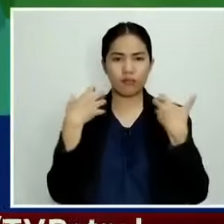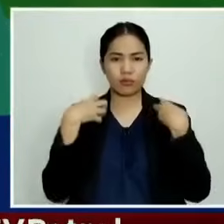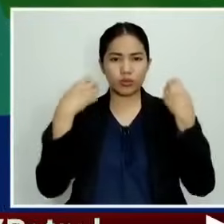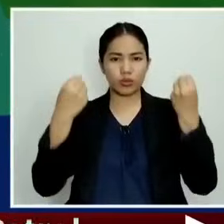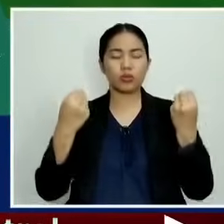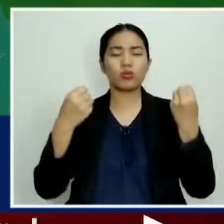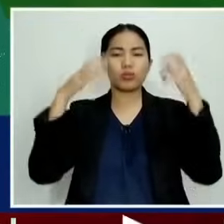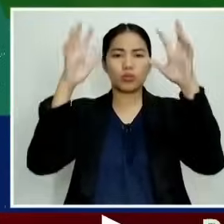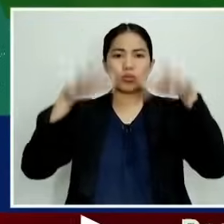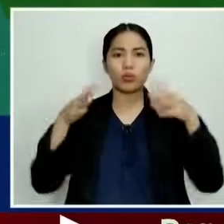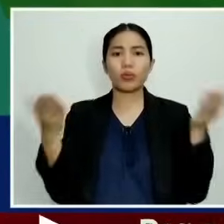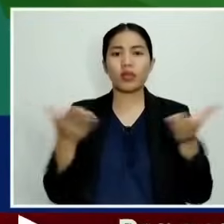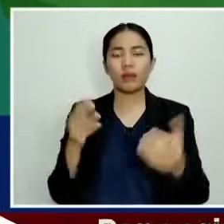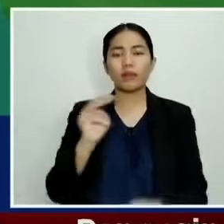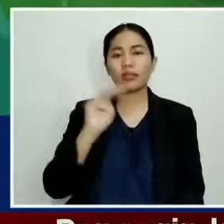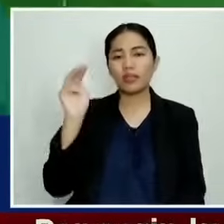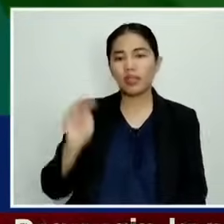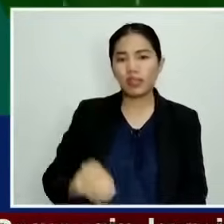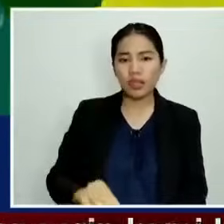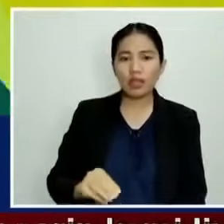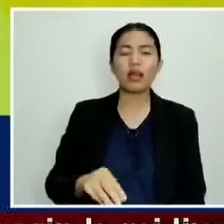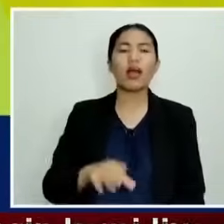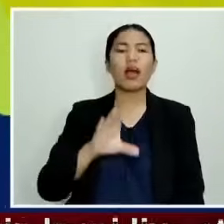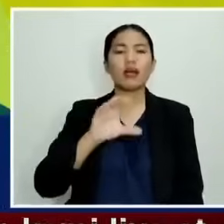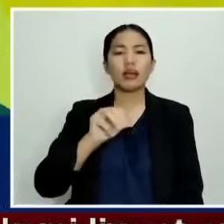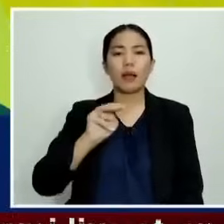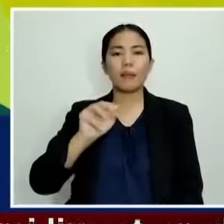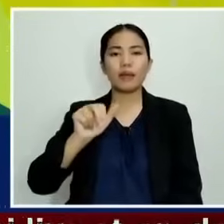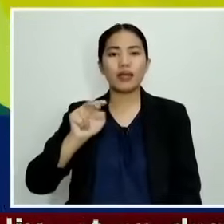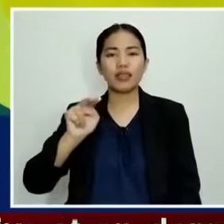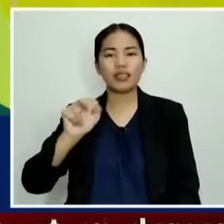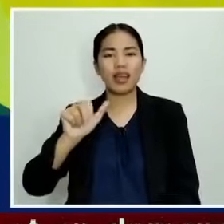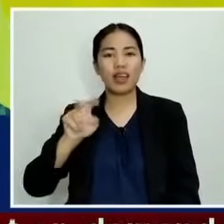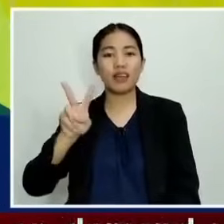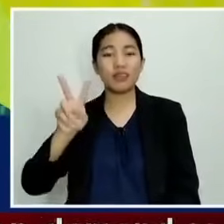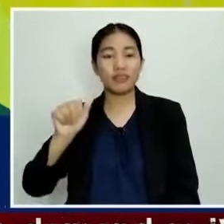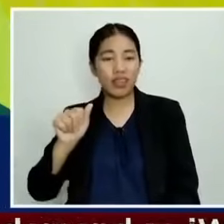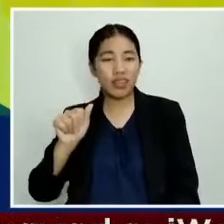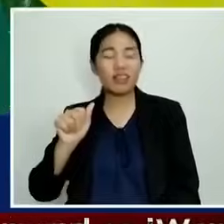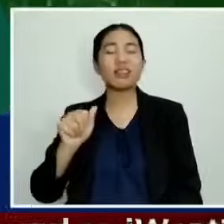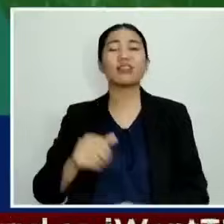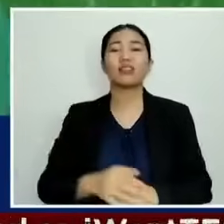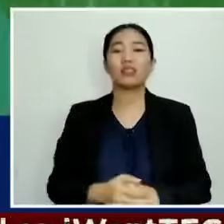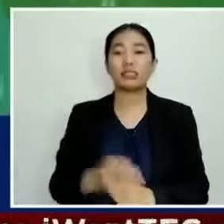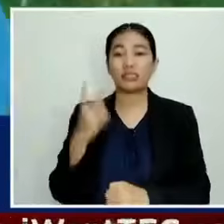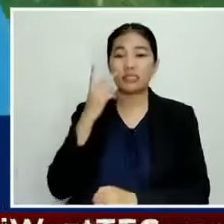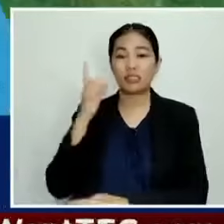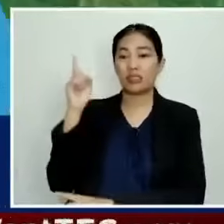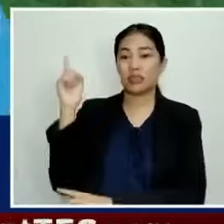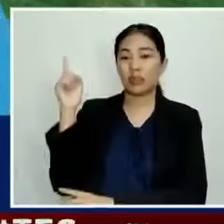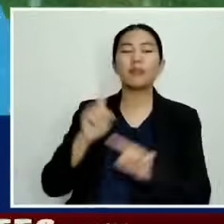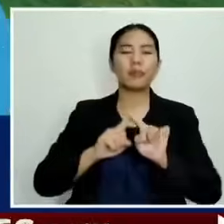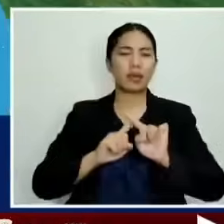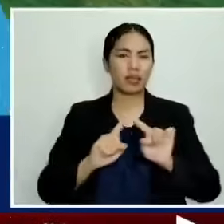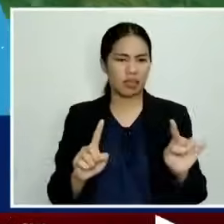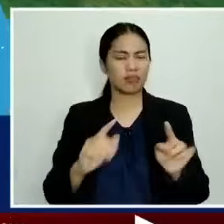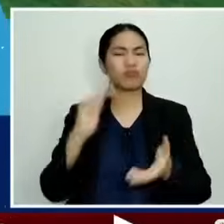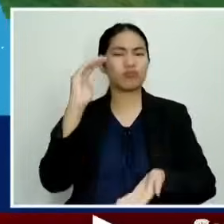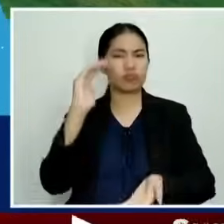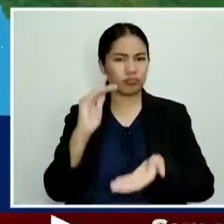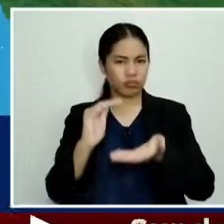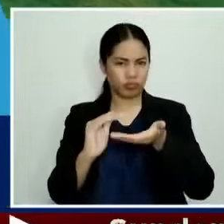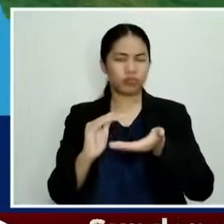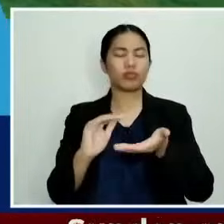Southern Quezon City at maulan din sa hapon lalo po sa Northern Metro Manila, pero hihina ito at mababawasan pagsapit ng